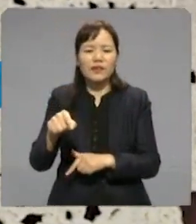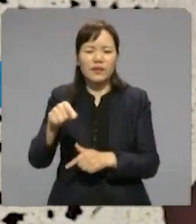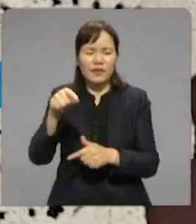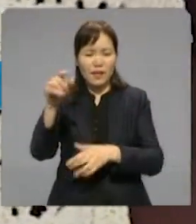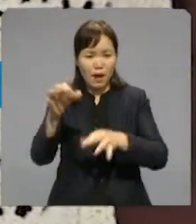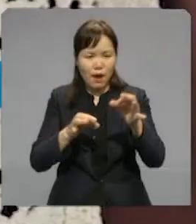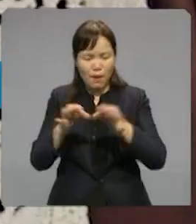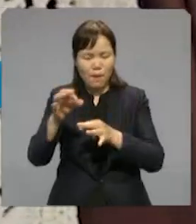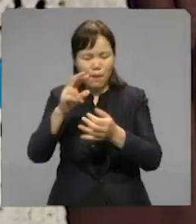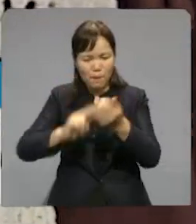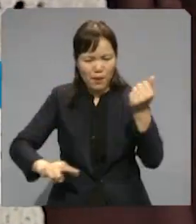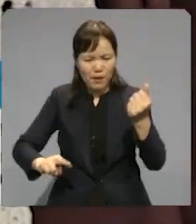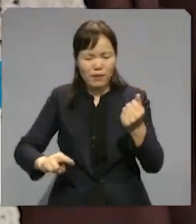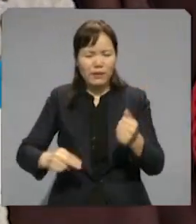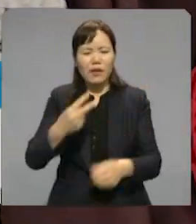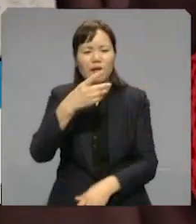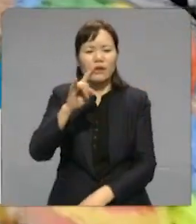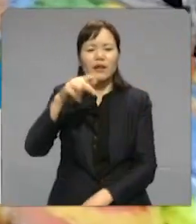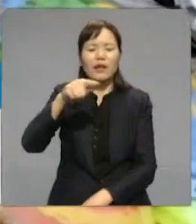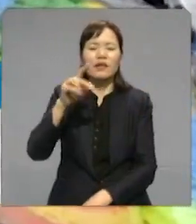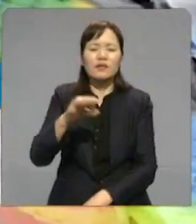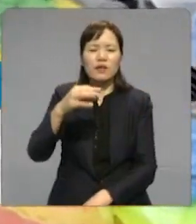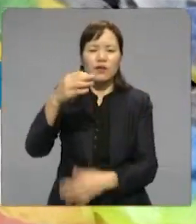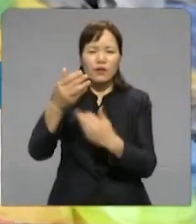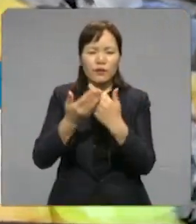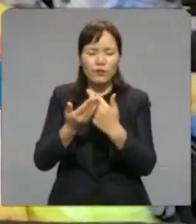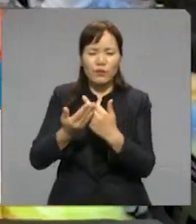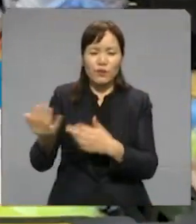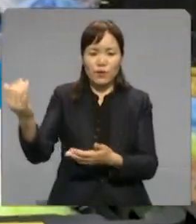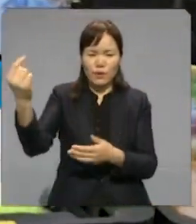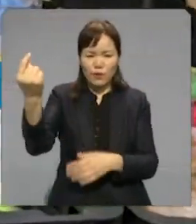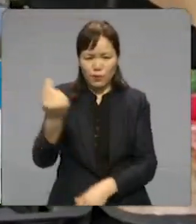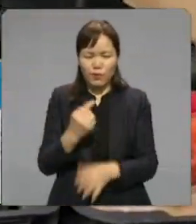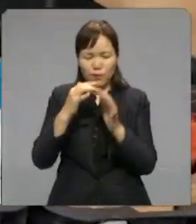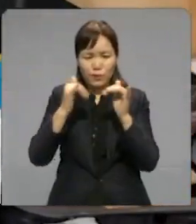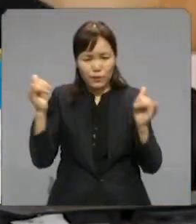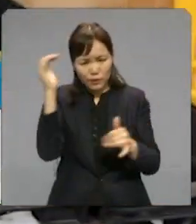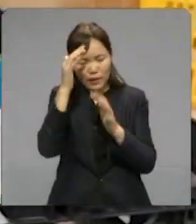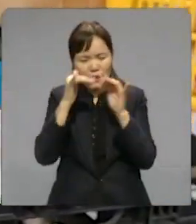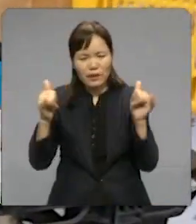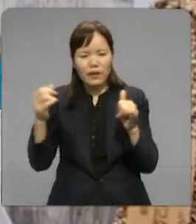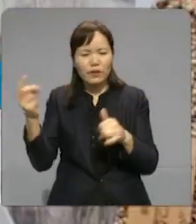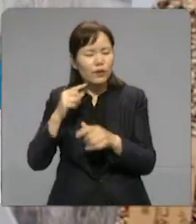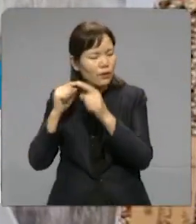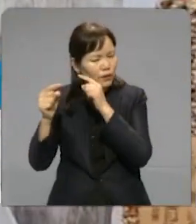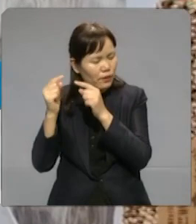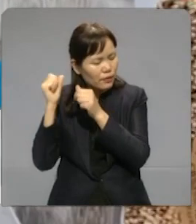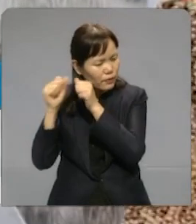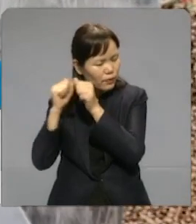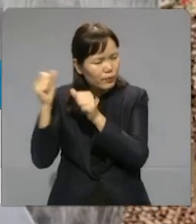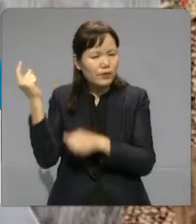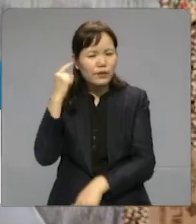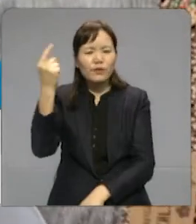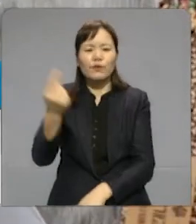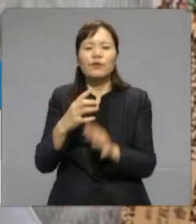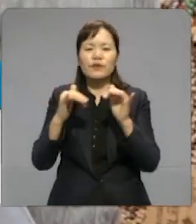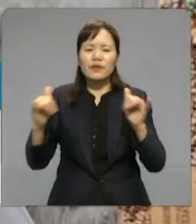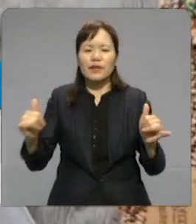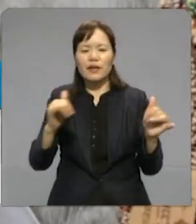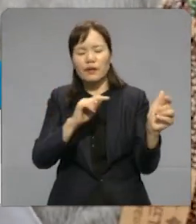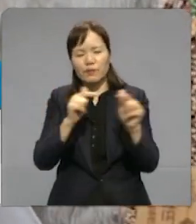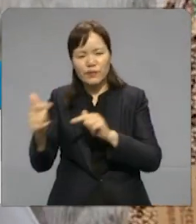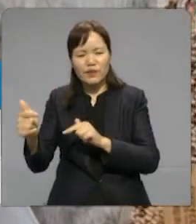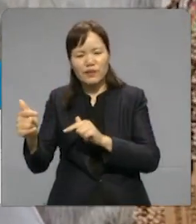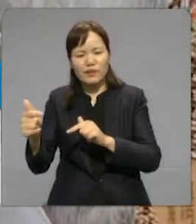주인공이었는데요. 대청도를 방문한 관광객과 소문을 듣고 나온 주민들의 뜨거운 반응으로 5시간